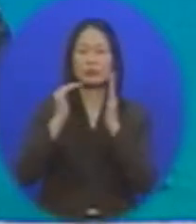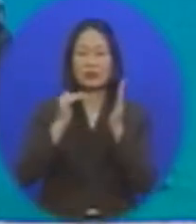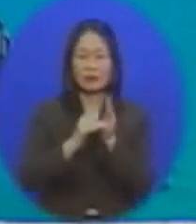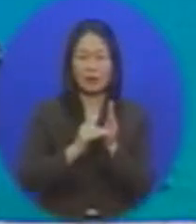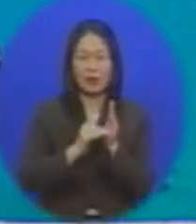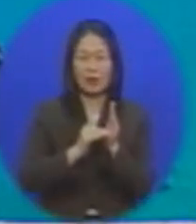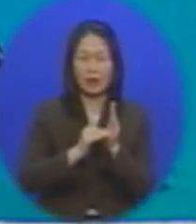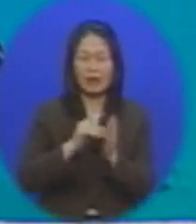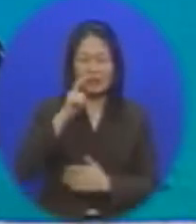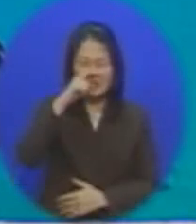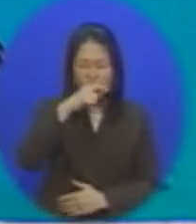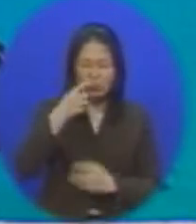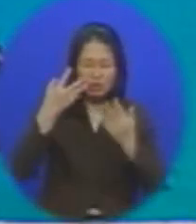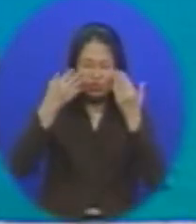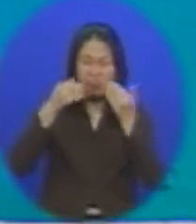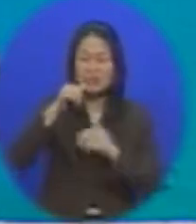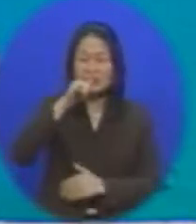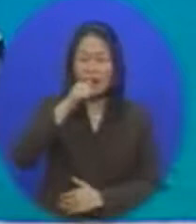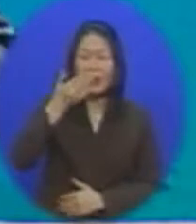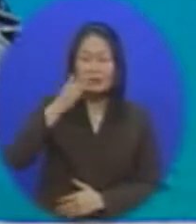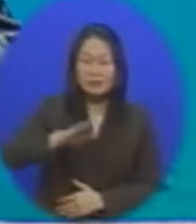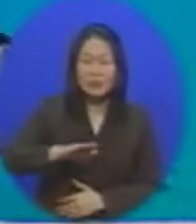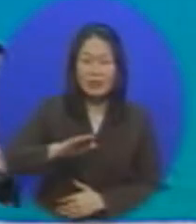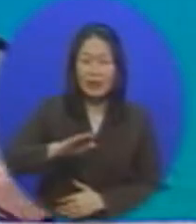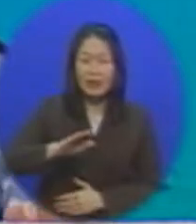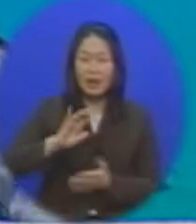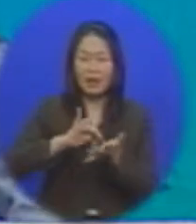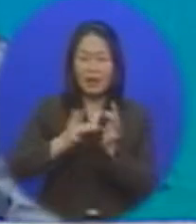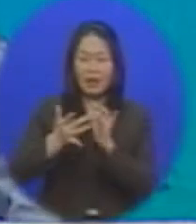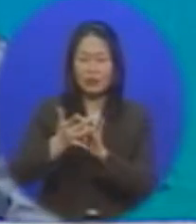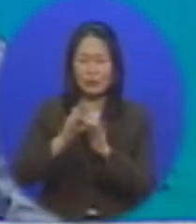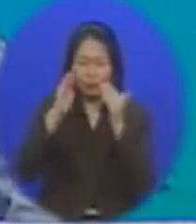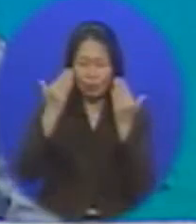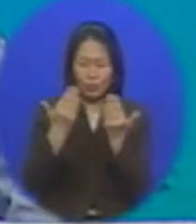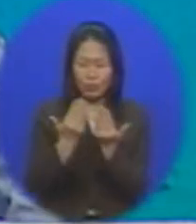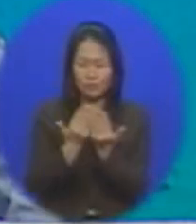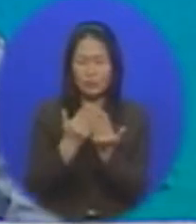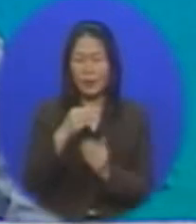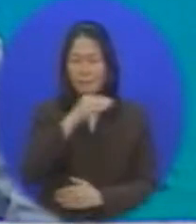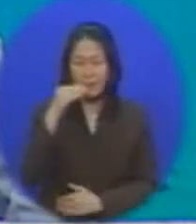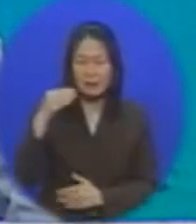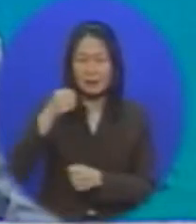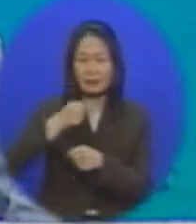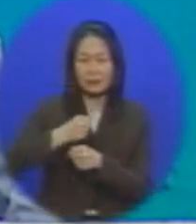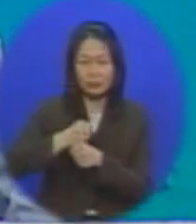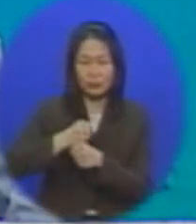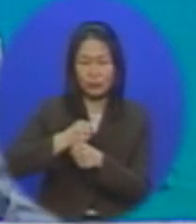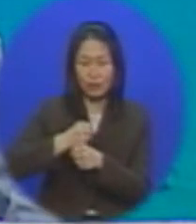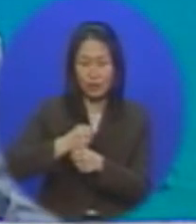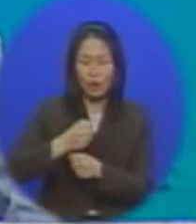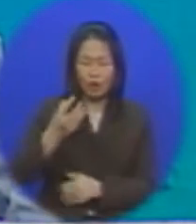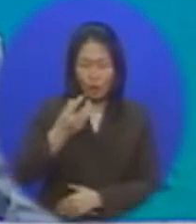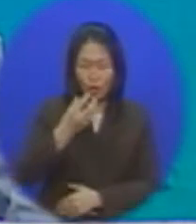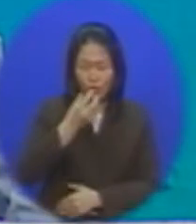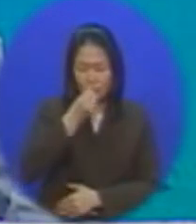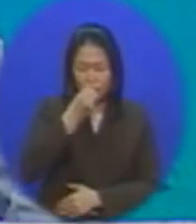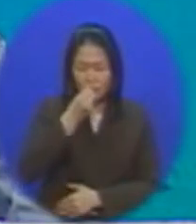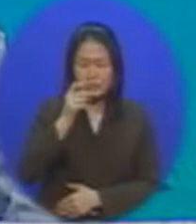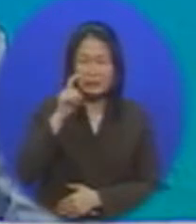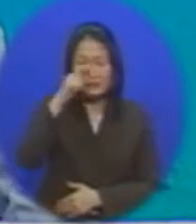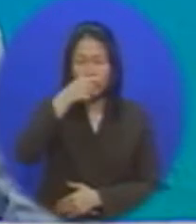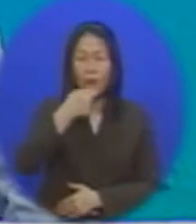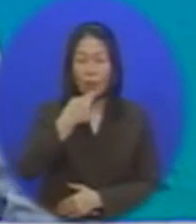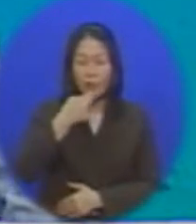있고 주름도 있어요 그러나 예수님이 그것을 다 바로잡아 주시고 거룩하고 흠이 없게 만드시는